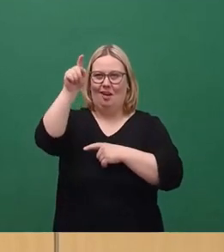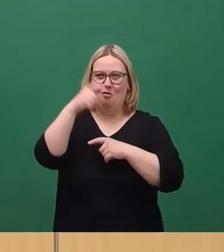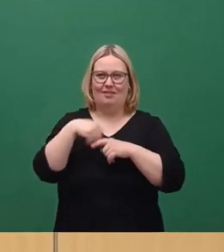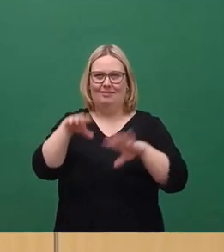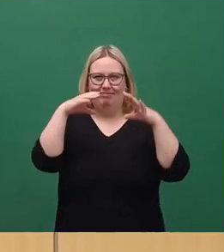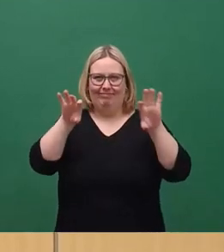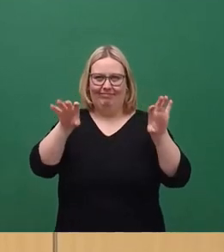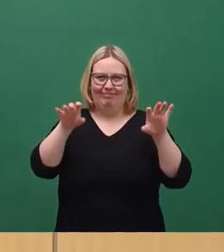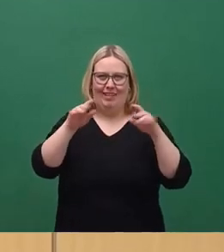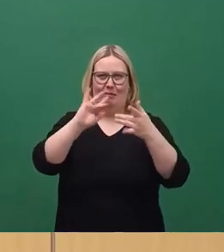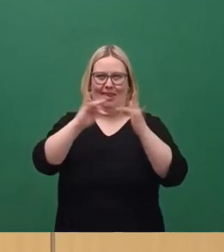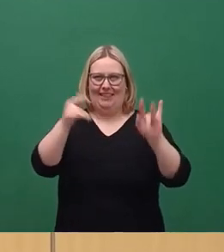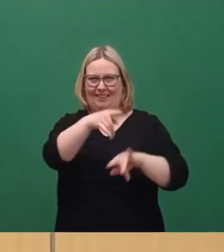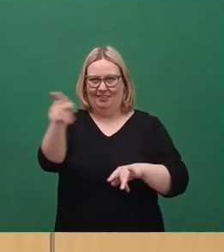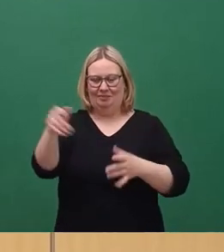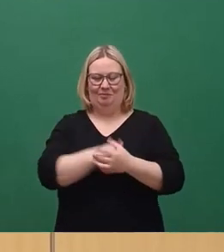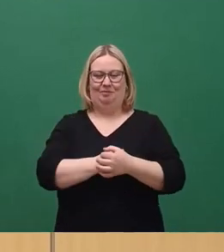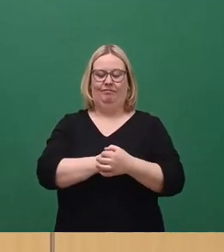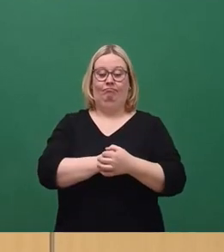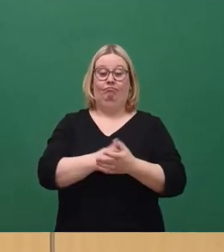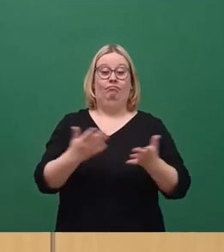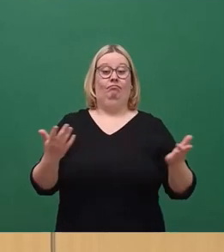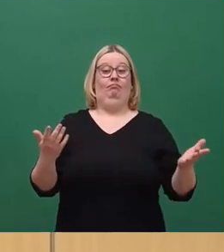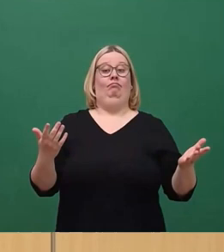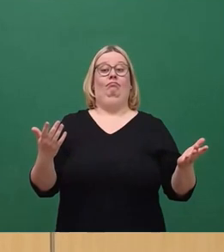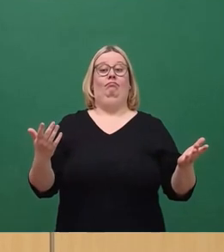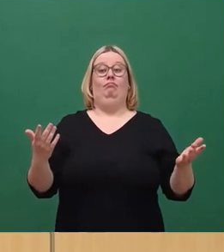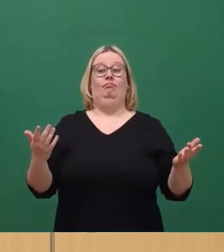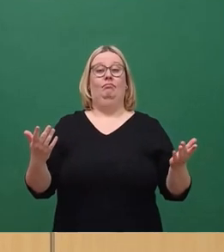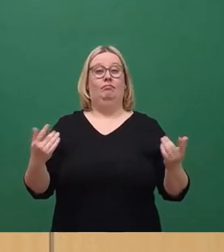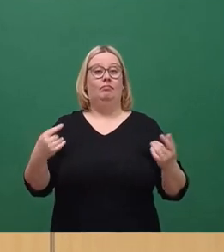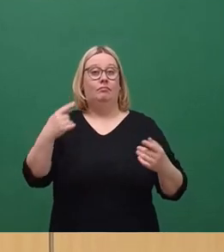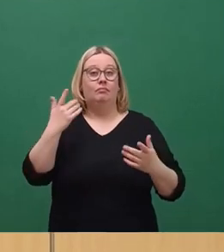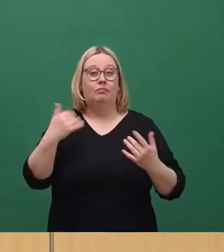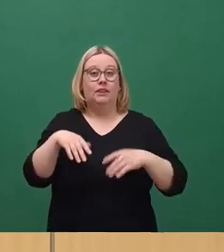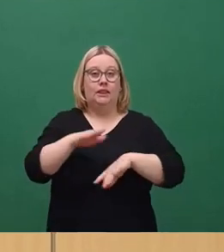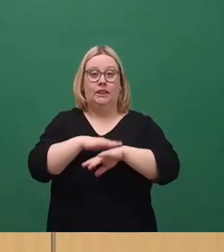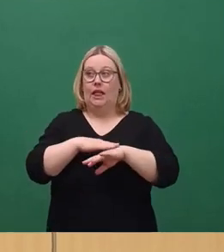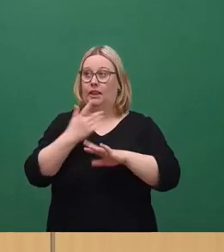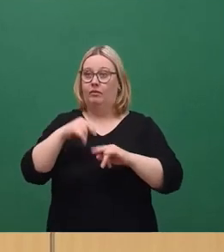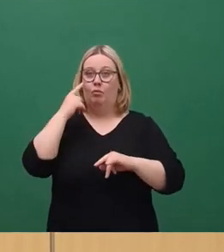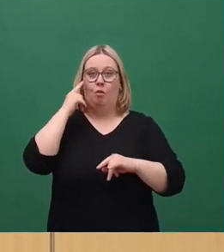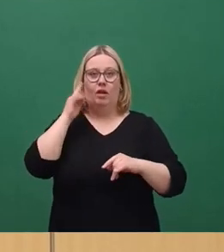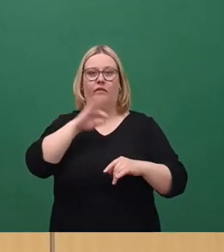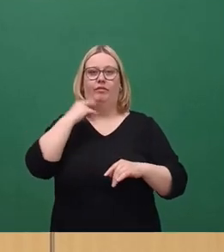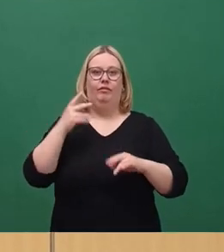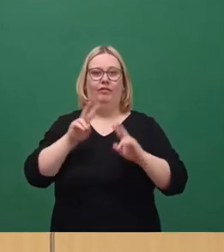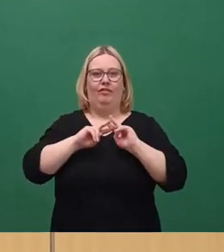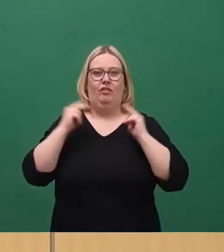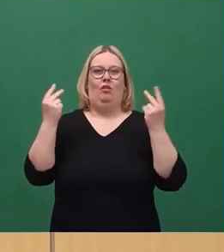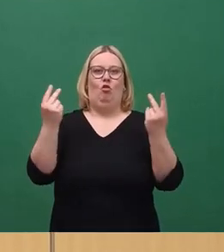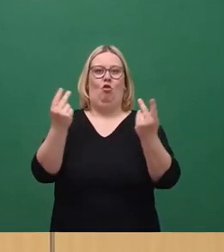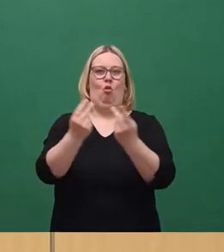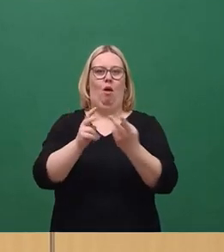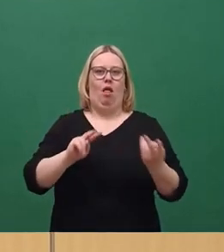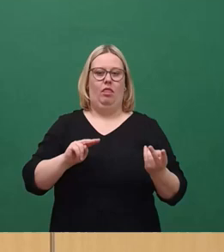Netz. Wir leben in Zeiten der globalen Transformation. Ich glaube, da muss